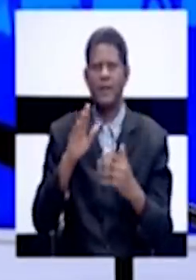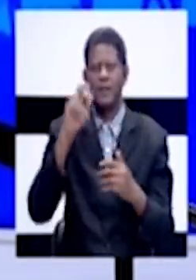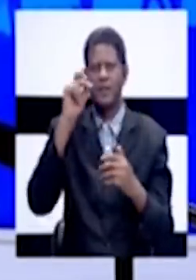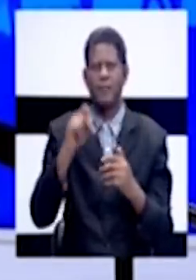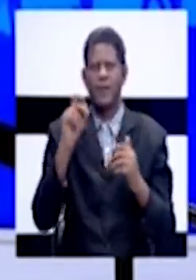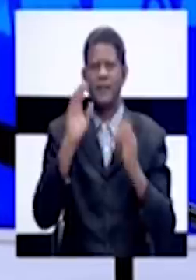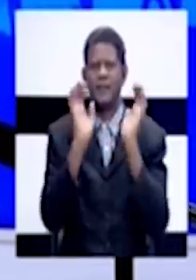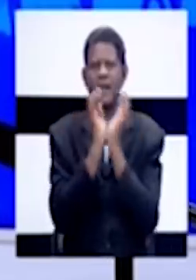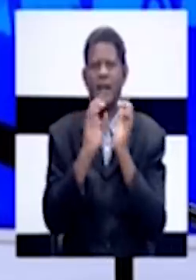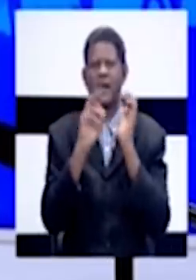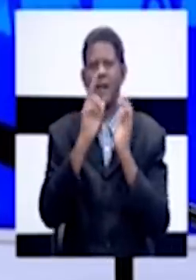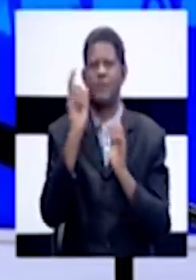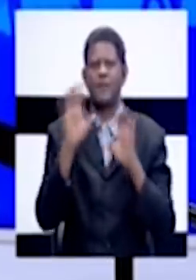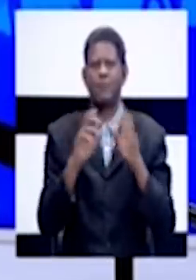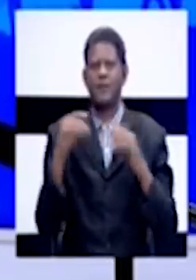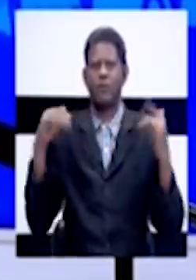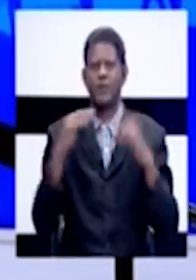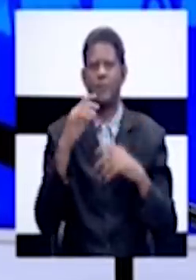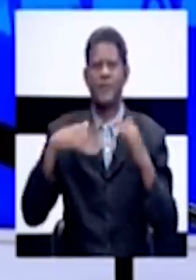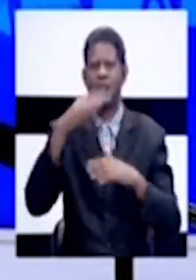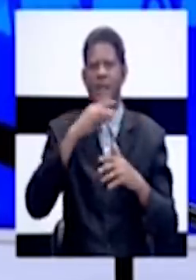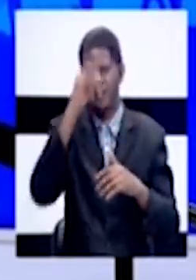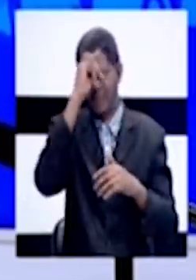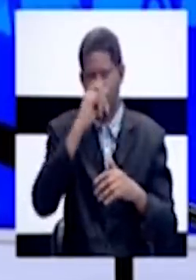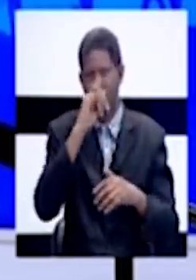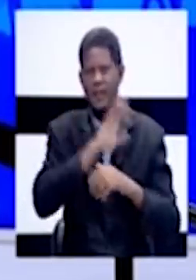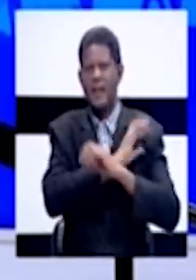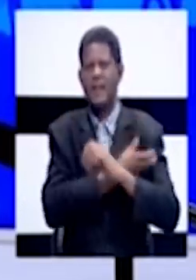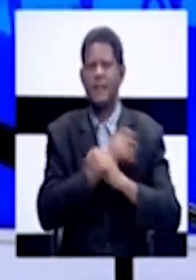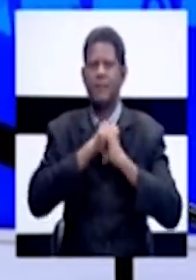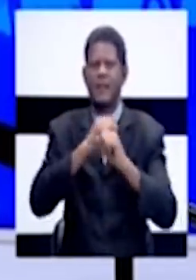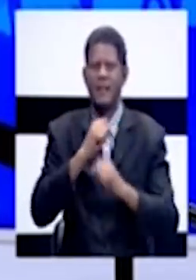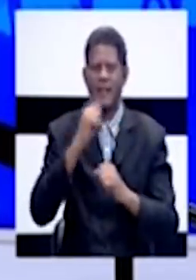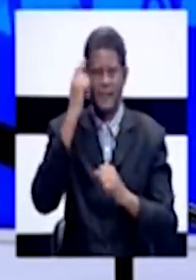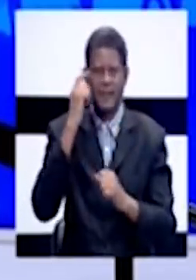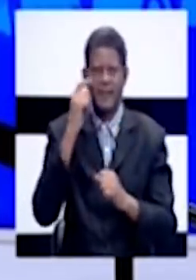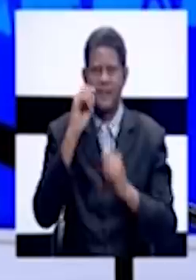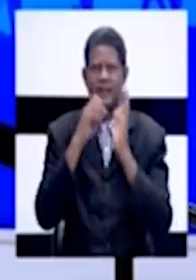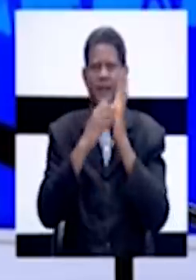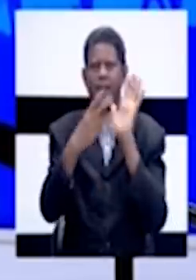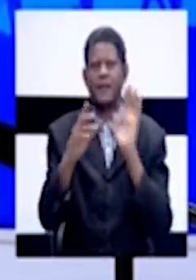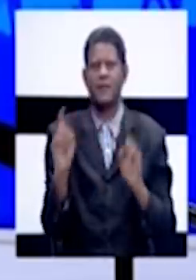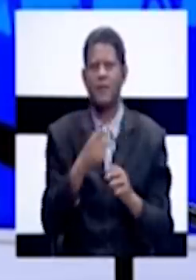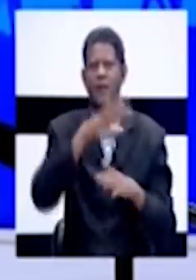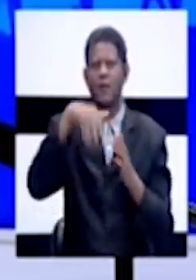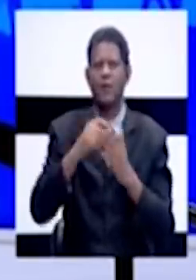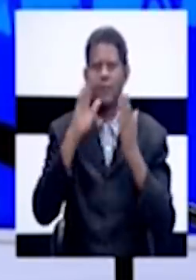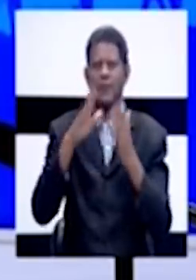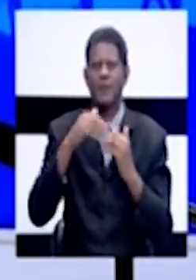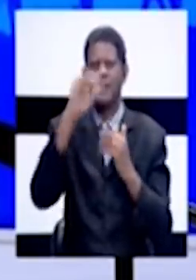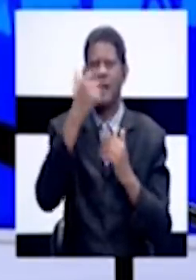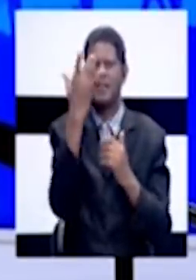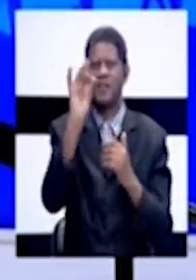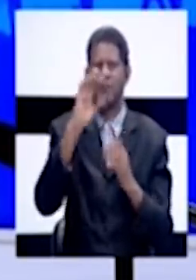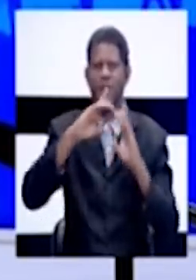أداق حمسون زكال زلوغ زل على جنت حيلتات مكلخال تقراي سنس أبارو قلون تخون أب كلهم جنبارات لعلي عصرت